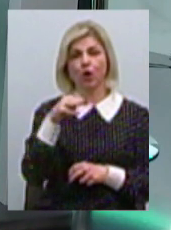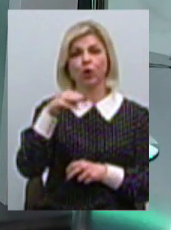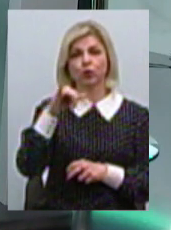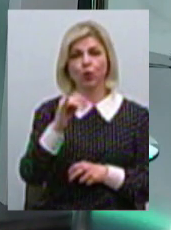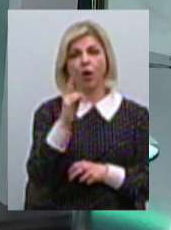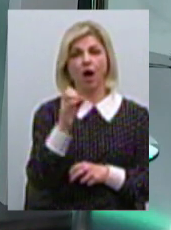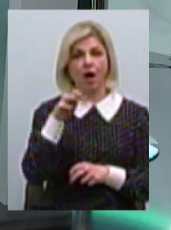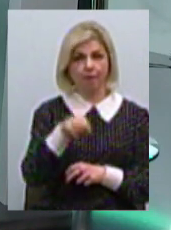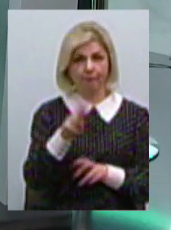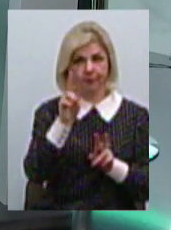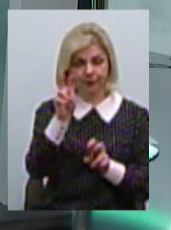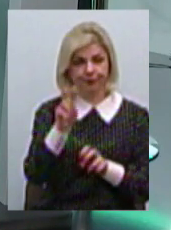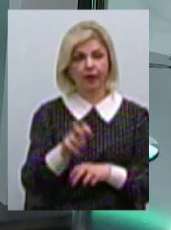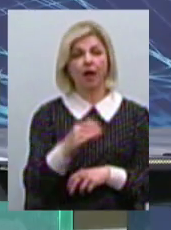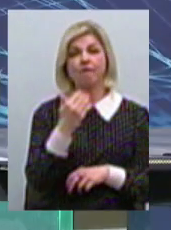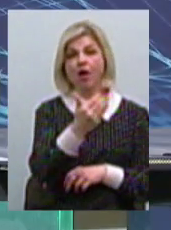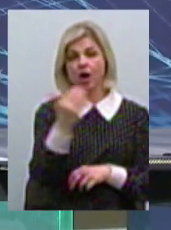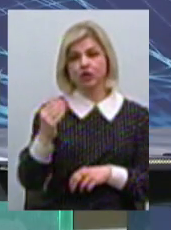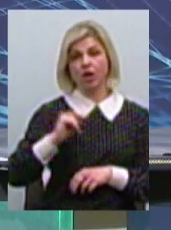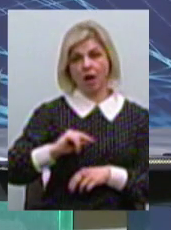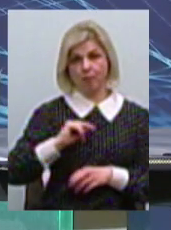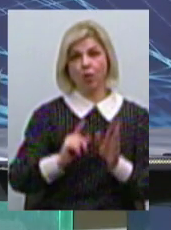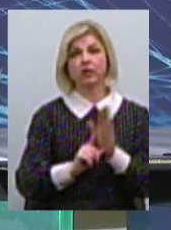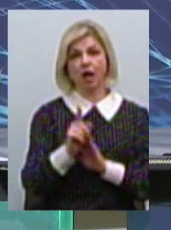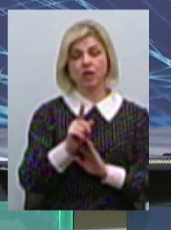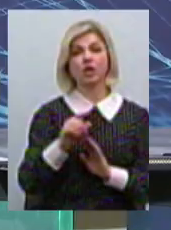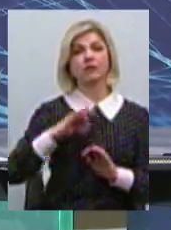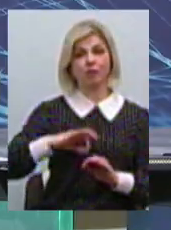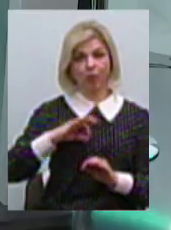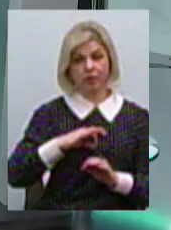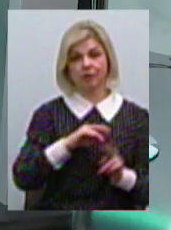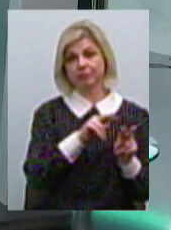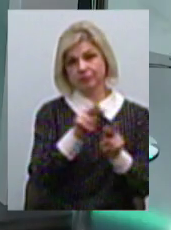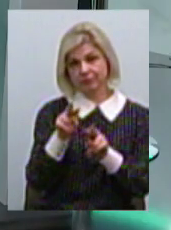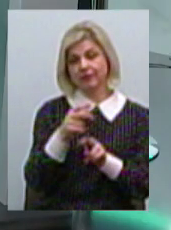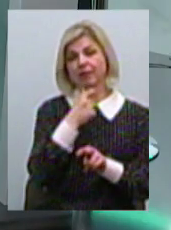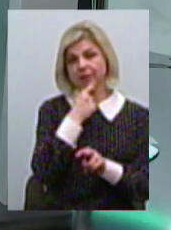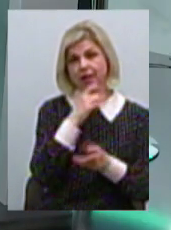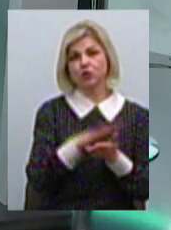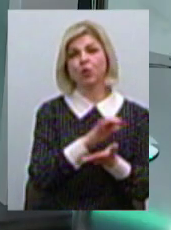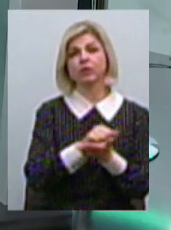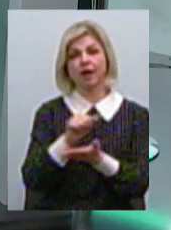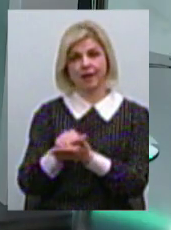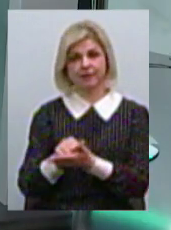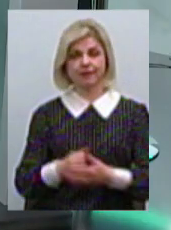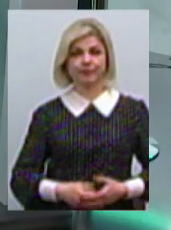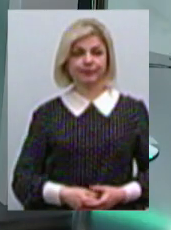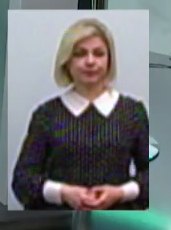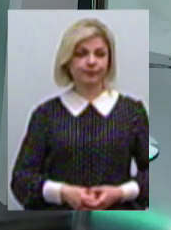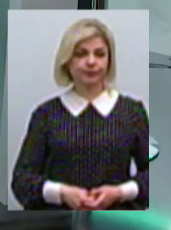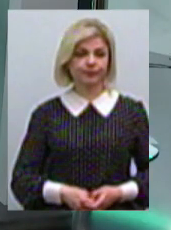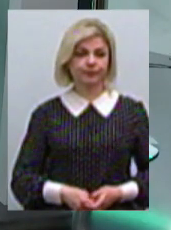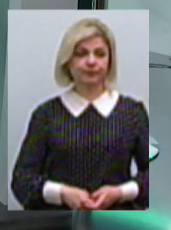Тоді за тим, як ваші співробітники його використовують, стежили наші кореспонденти Вікторія Андрушків та Ігор Чорний.